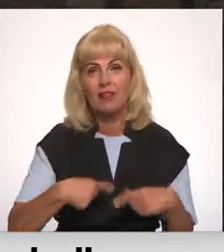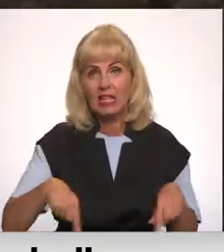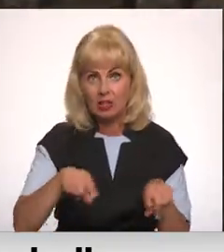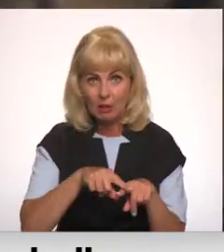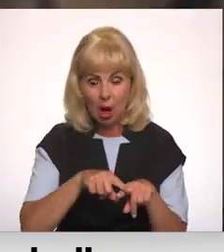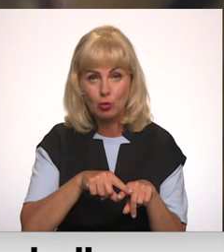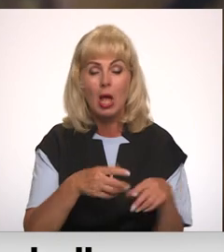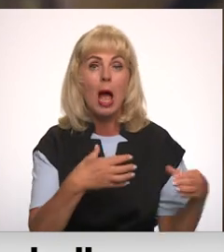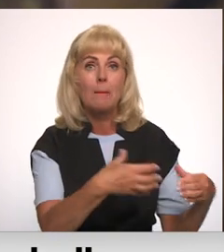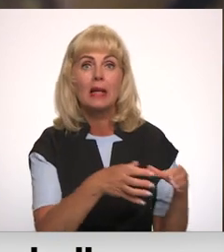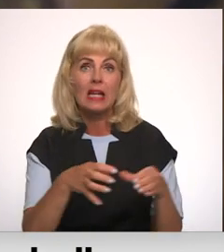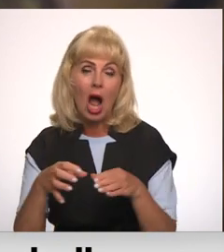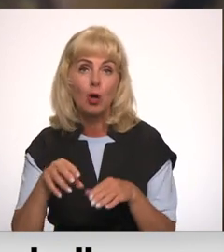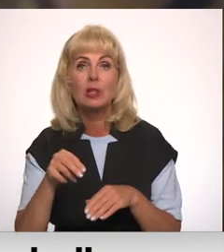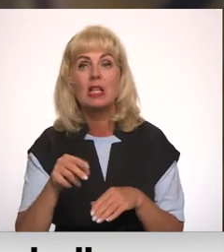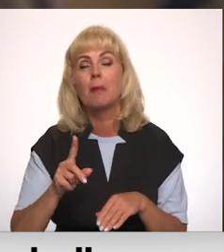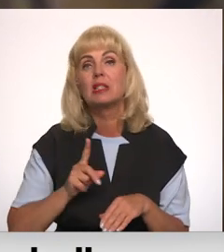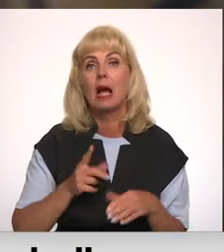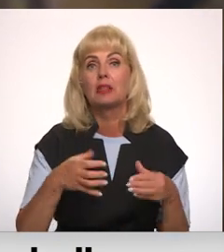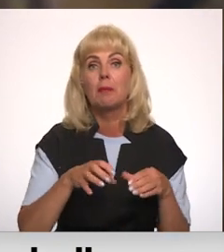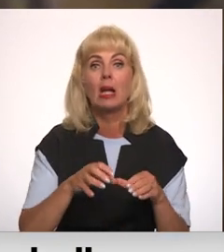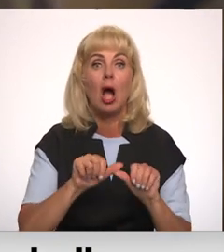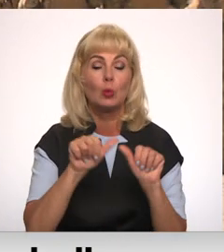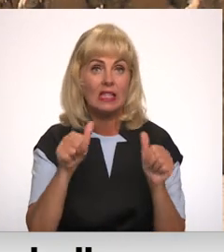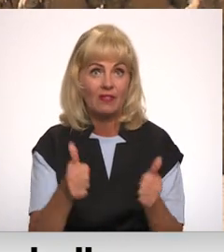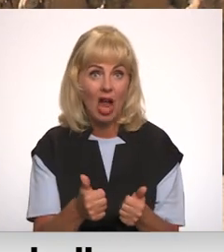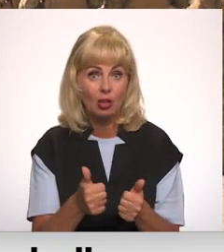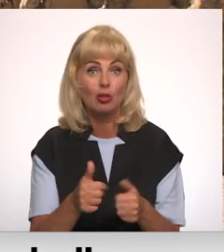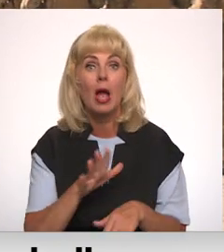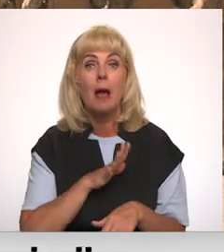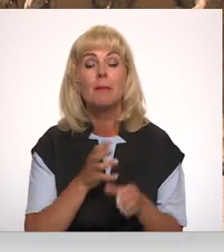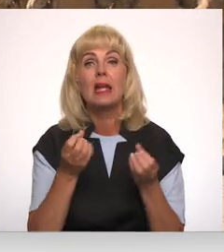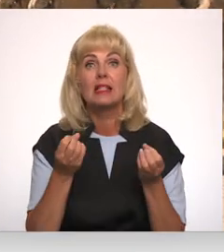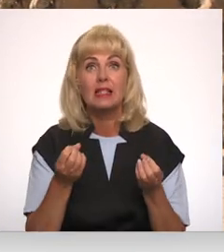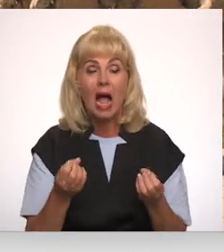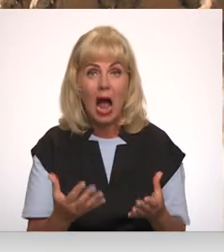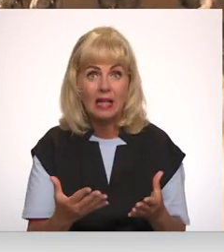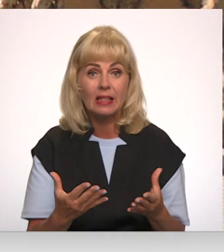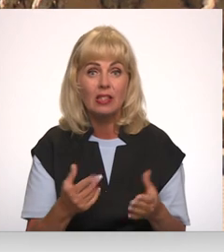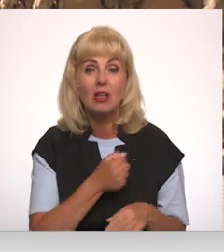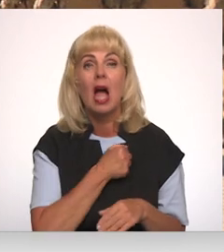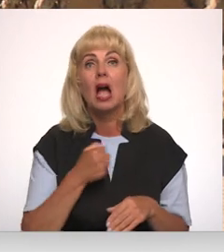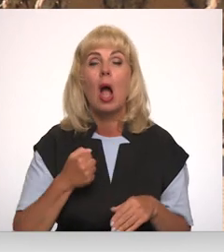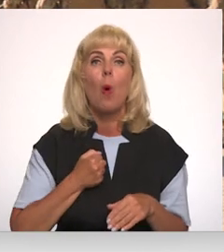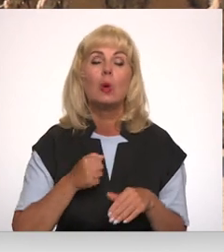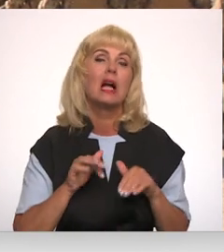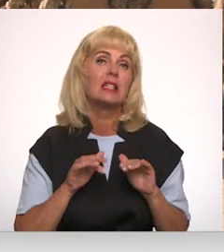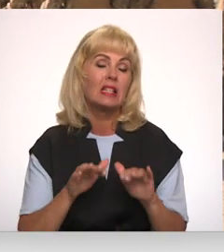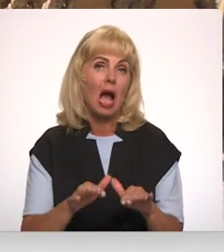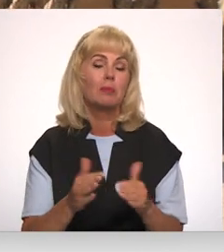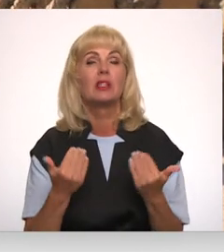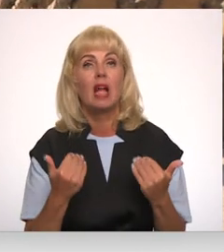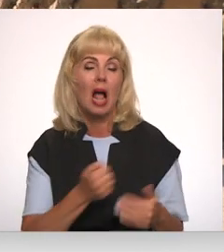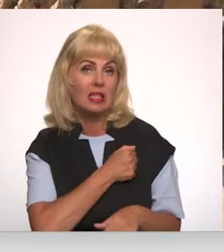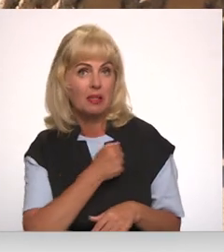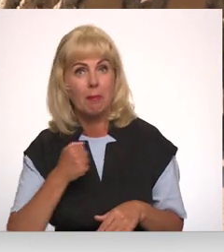šīs brigādes, jo pēc zemesardzes bataljona izveidošanas bija skaidrs, ka tādā kaujas darbībā vai kaut kādās reālās